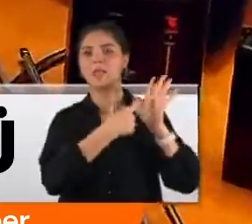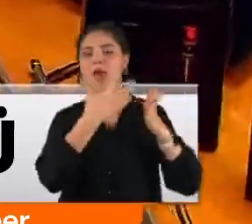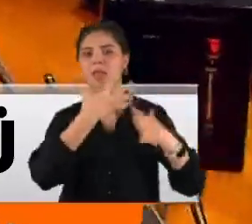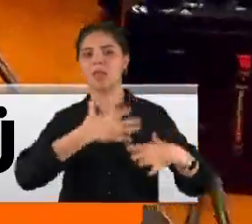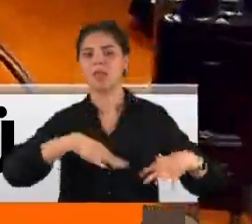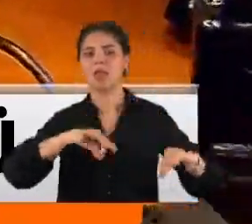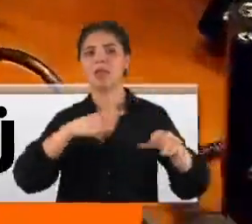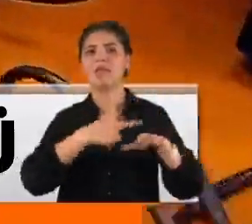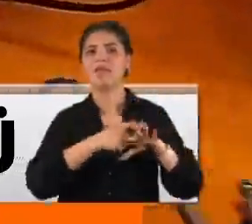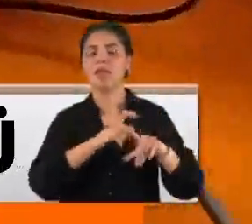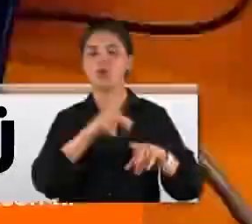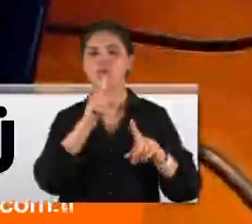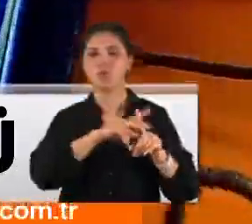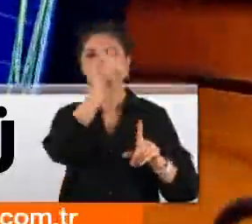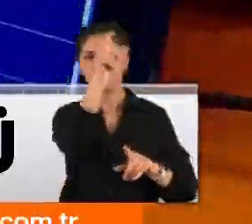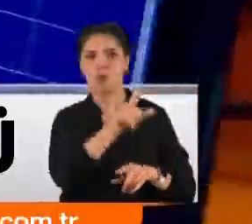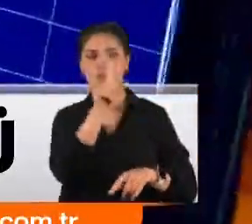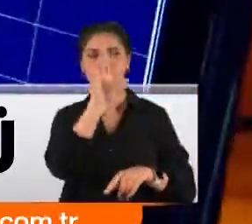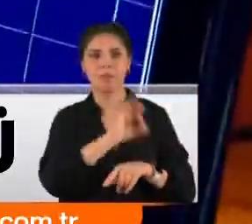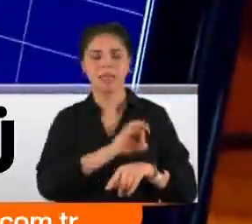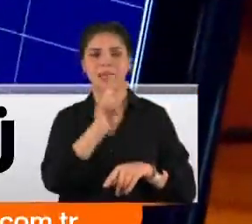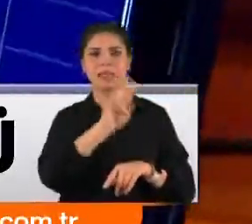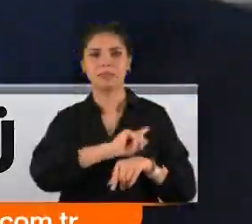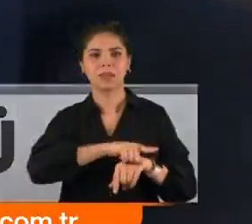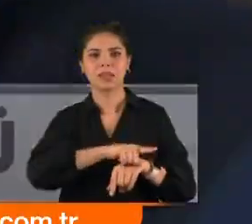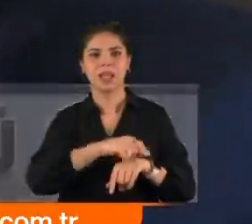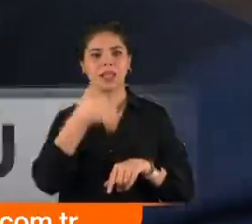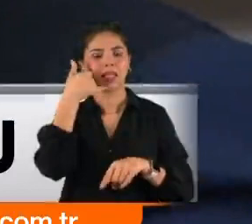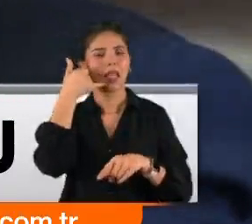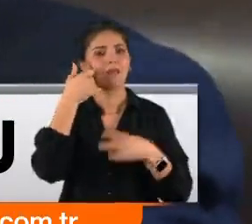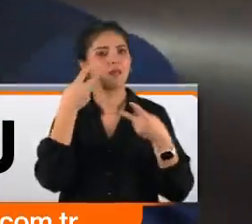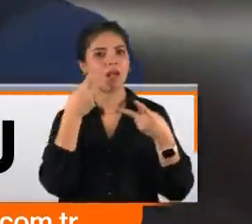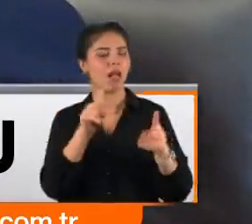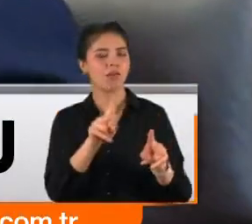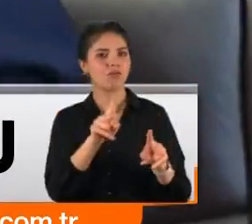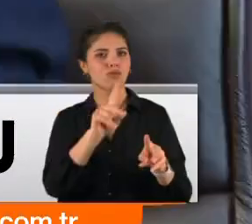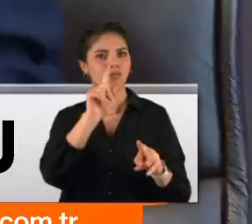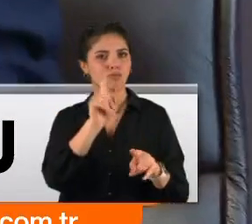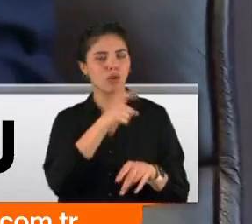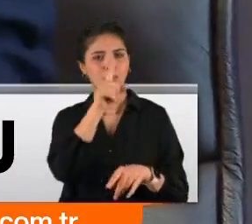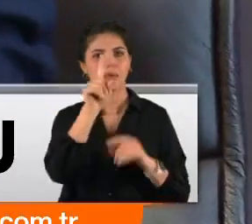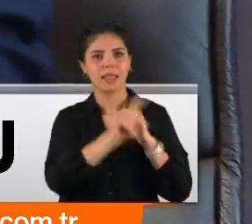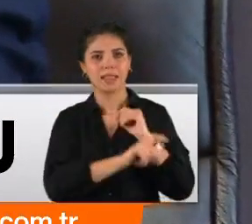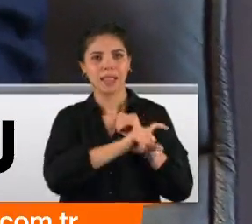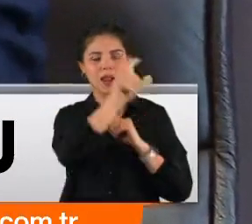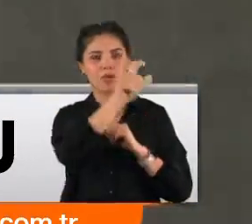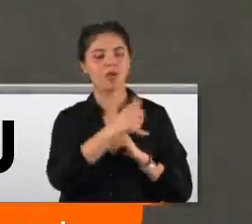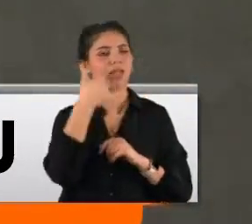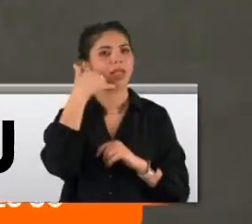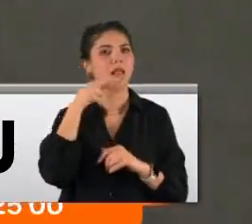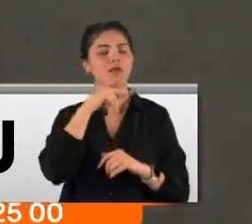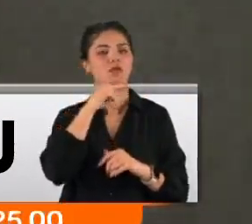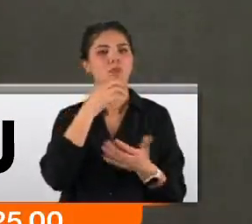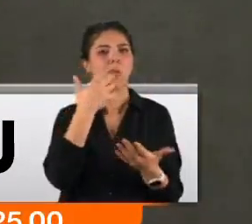FETÖ'cü polis Öpaydın, Çelebi'nin 1 dakika 20 saniye açık kaldığı tespit edilen telefonuna bir teröristin rehberini kopyaladı.